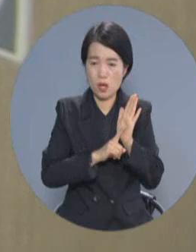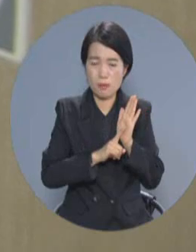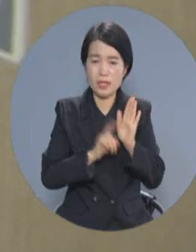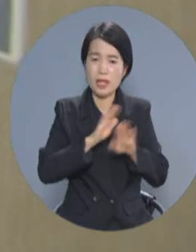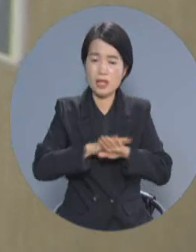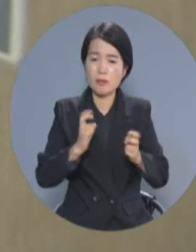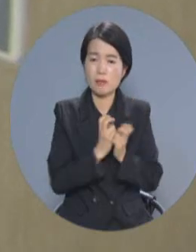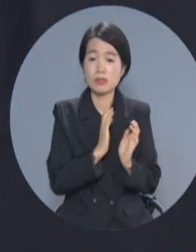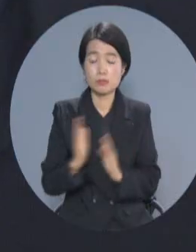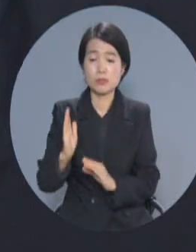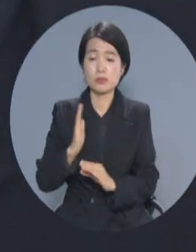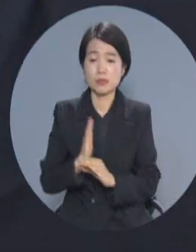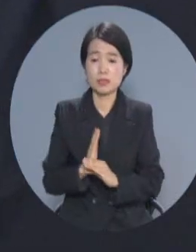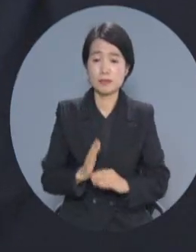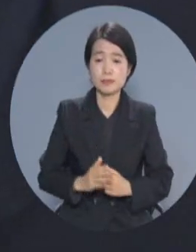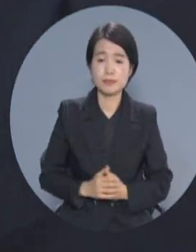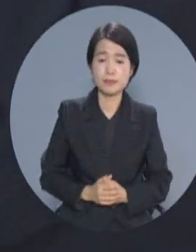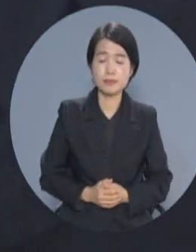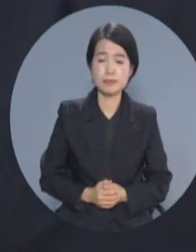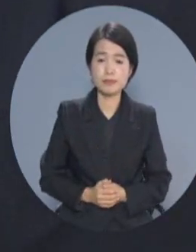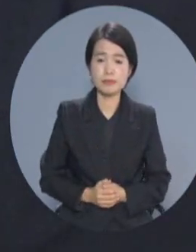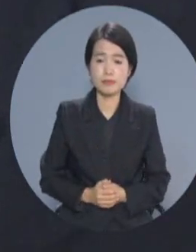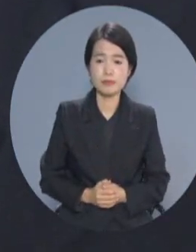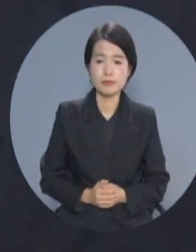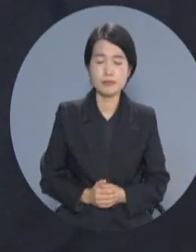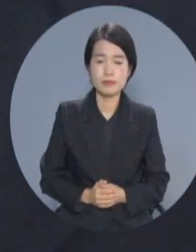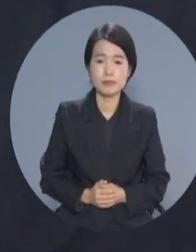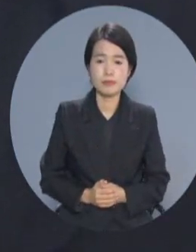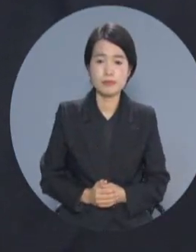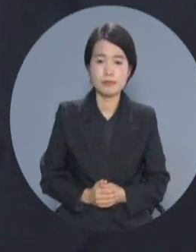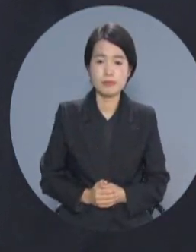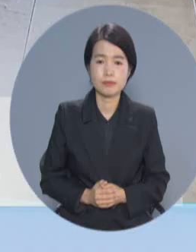마련에 나섰습니다. MBC 뉴스 김진선입니다.